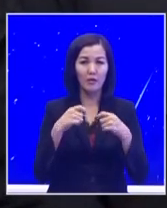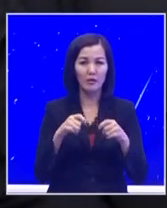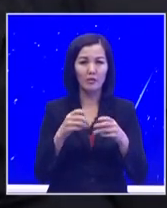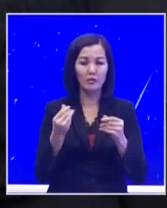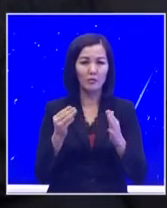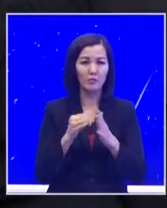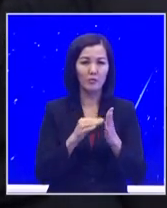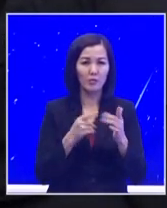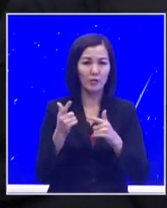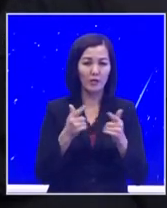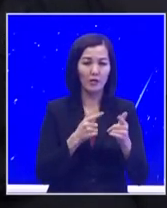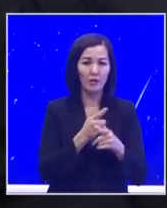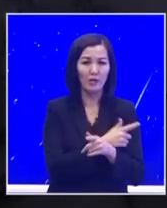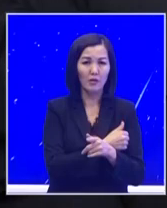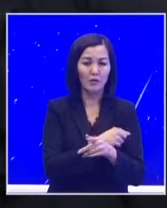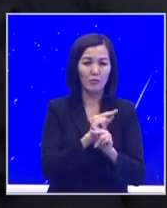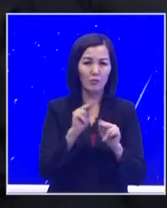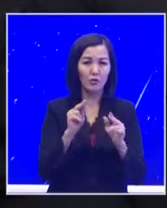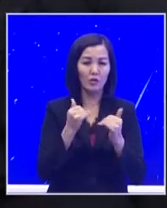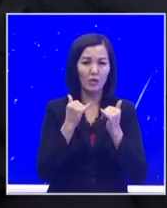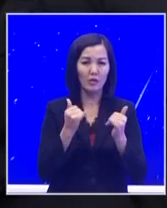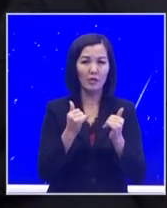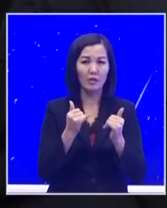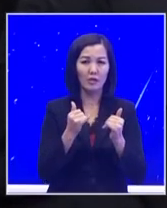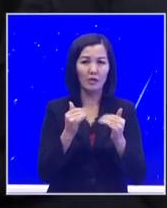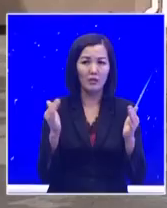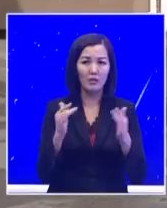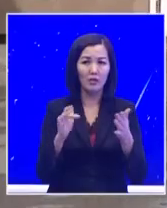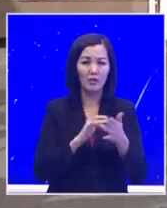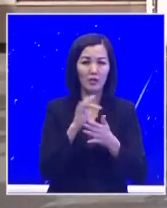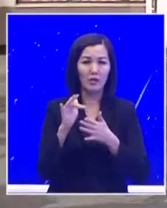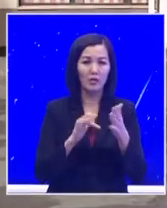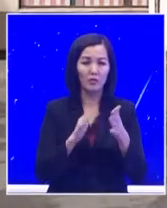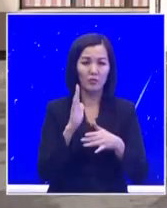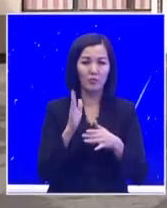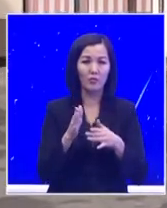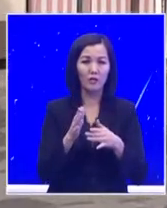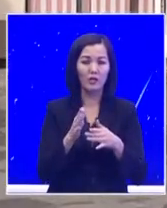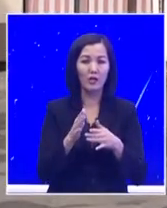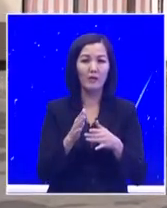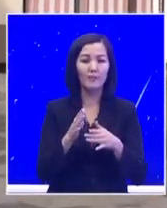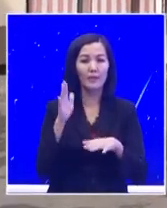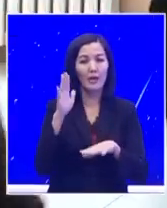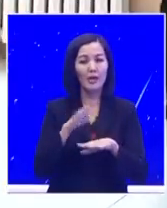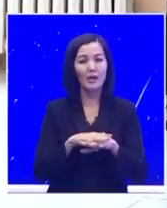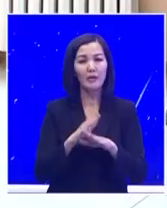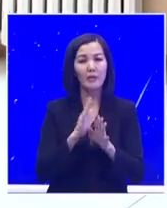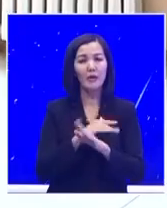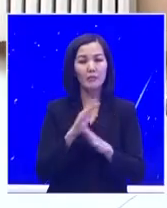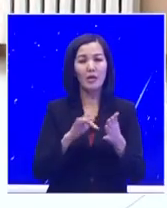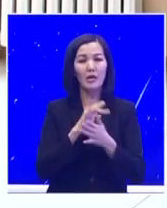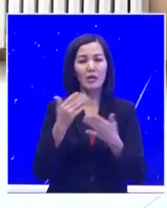сделает для врачей, для учителей. Давай городок сделаем. Хорошо. Сапар соңында әкім Қапшағай қалалық жұмыспен қамту және